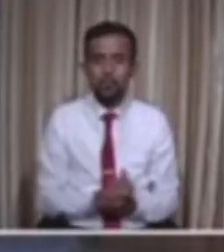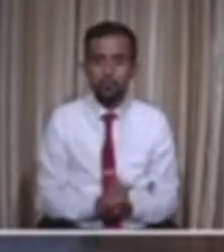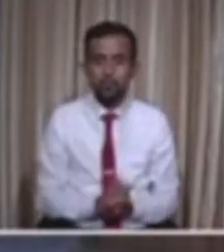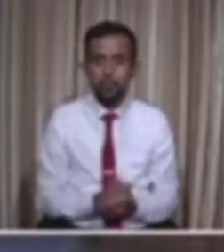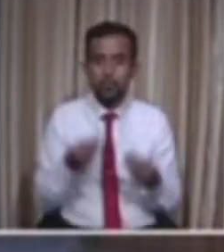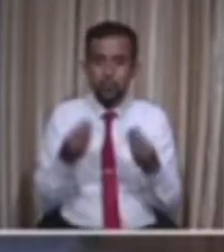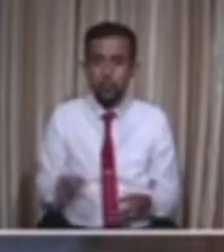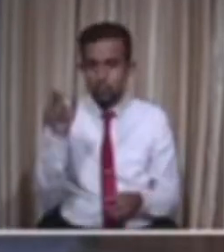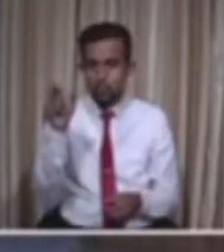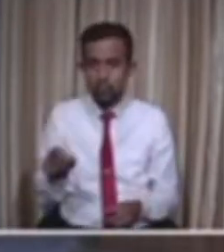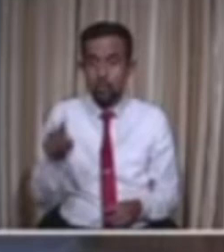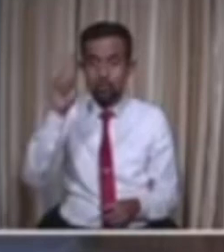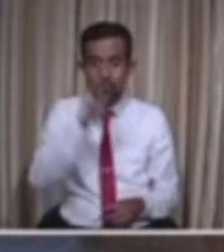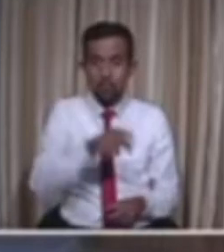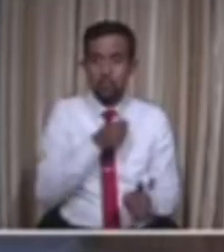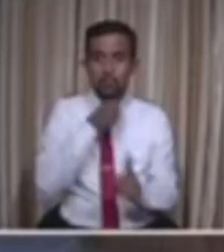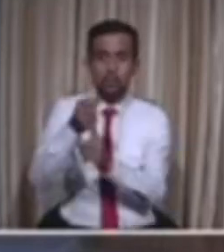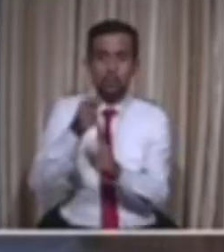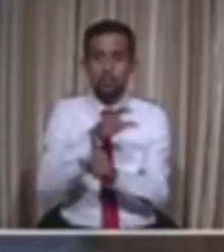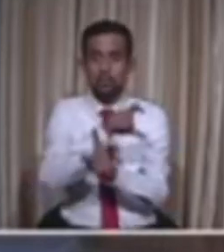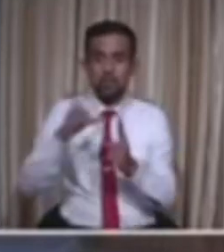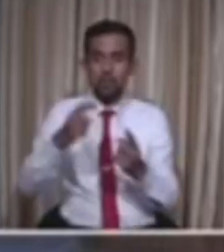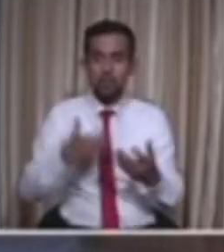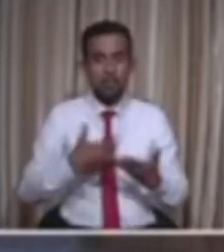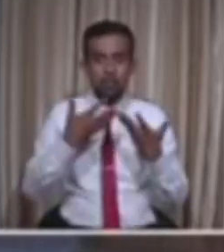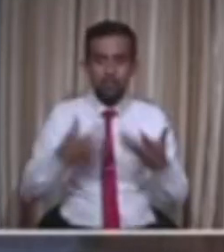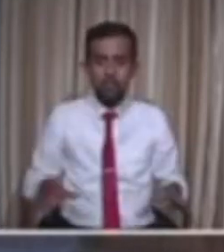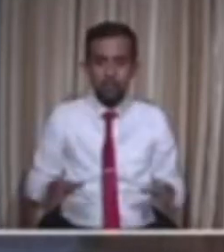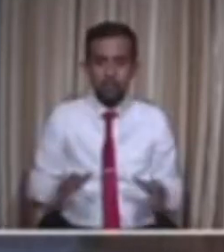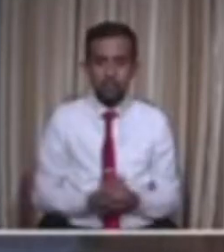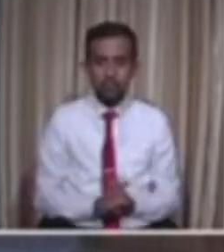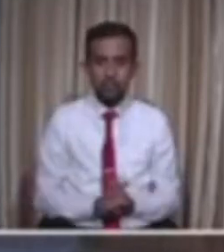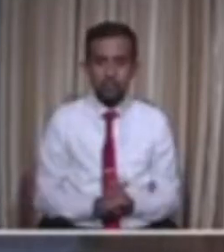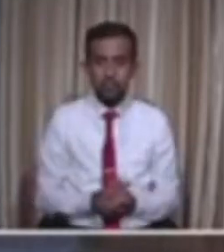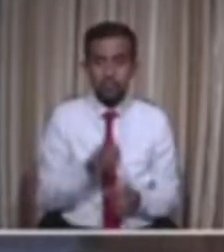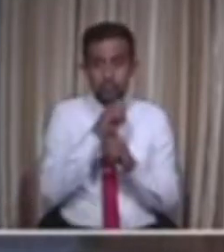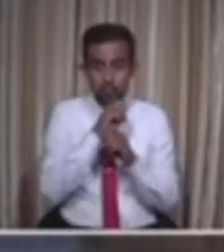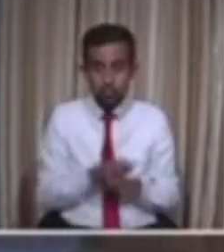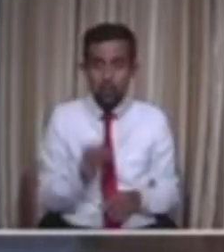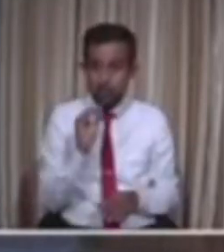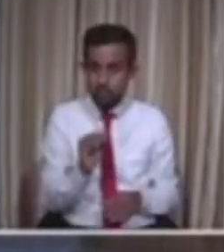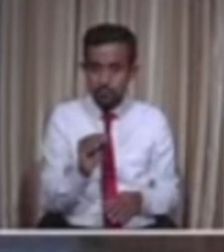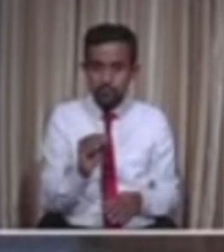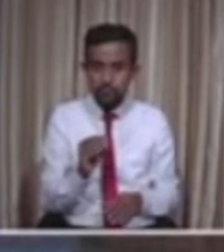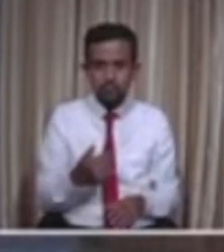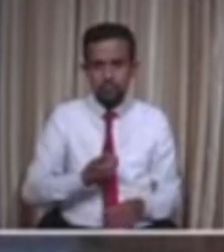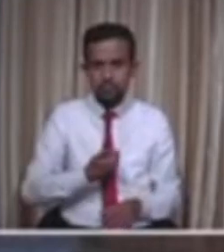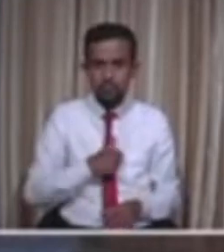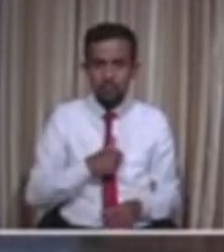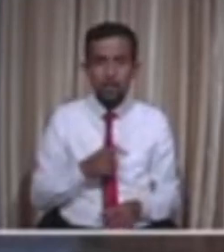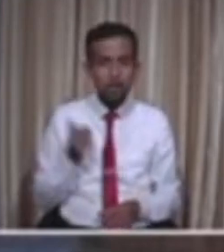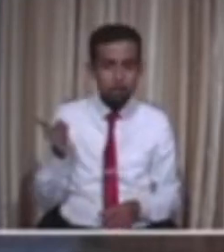aji tiata jaya gra aja gahana sang suti api awasang kara, iti enisa api sista nang kali utte ma ewe ni ma kama ti me